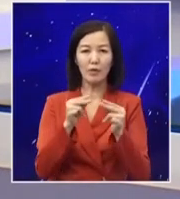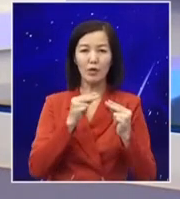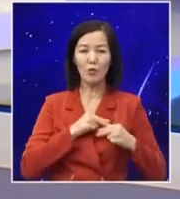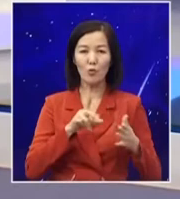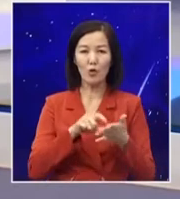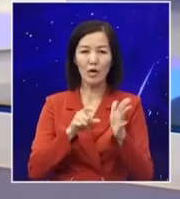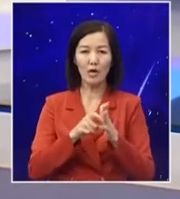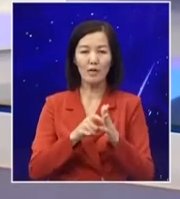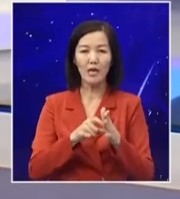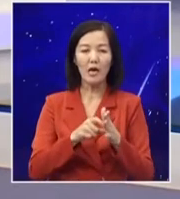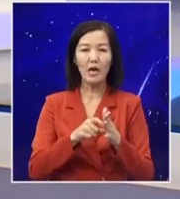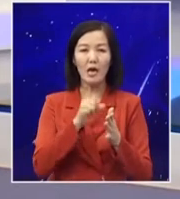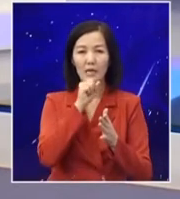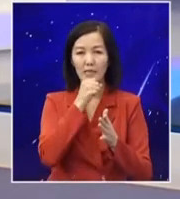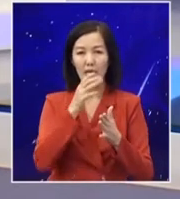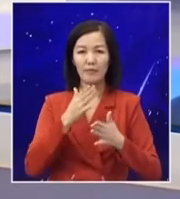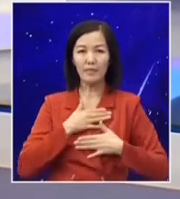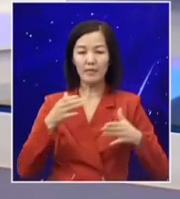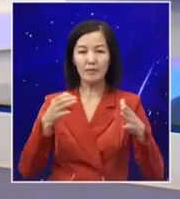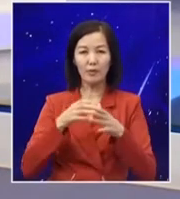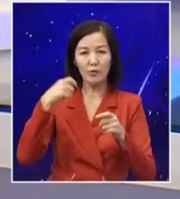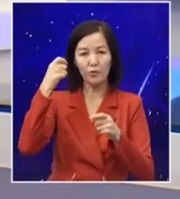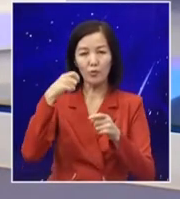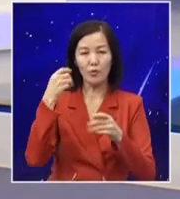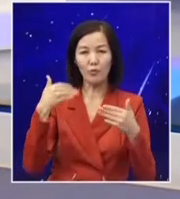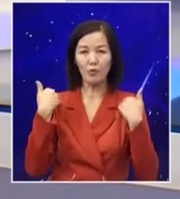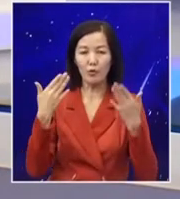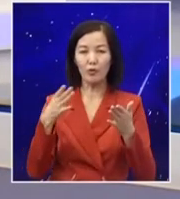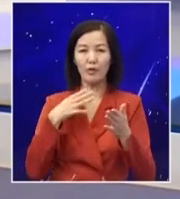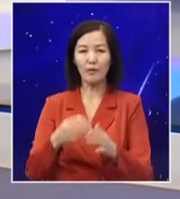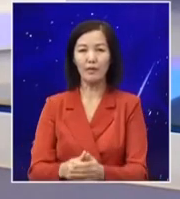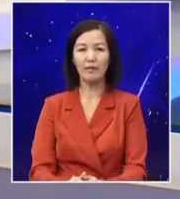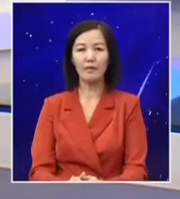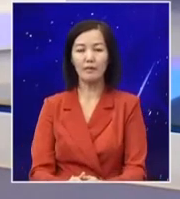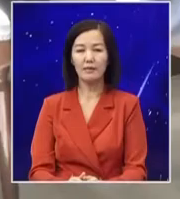сыныптасы Қадырлы Ақсақалмен тілшіміз тілдесіп, мерейлі жасымен құттықтап қайтты.